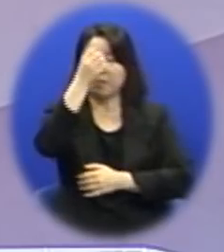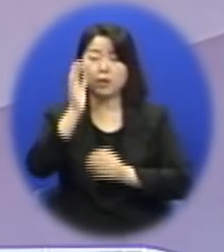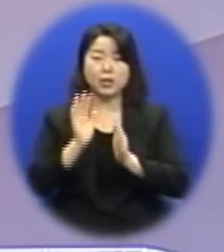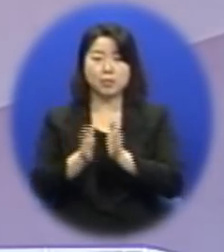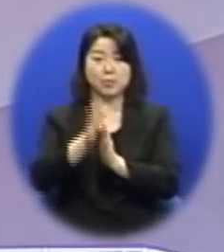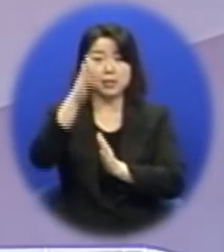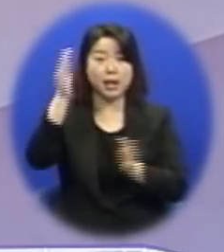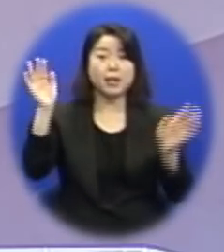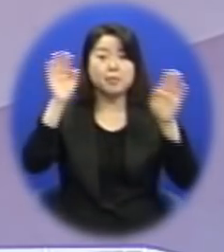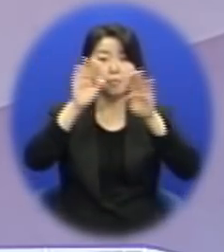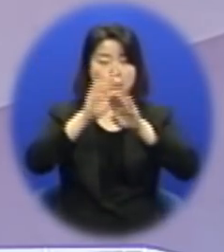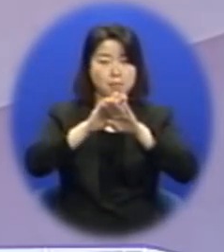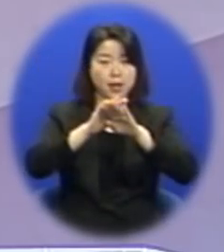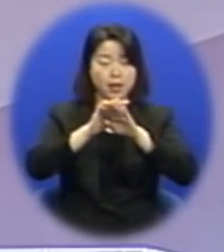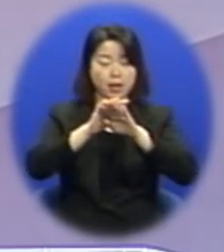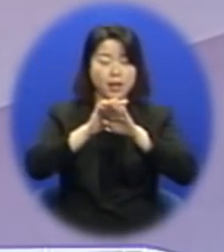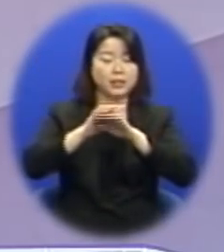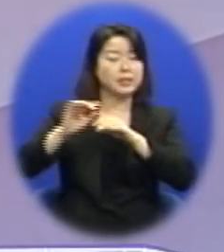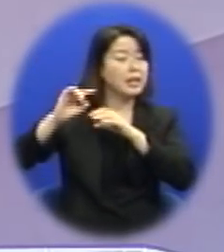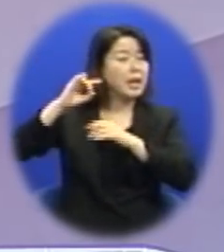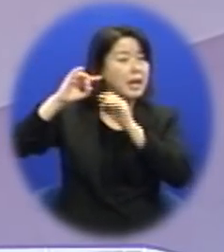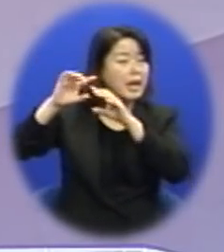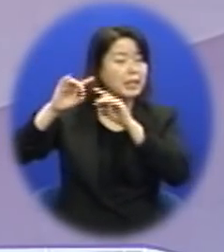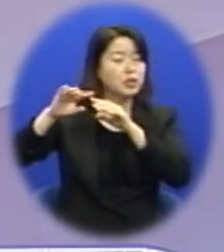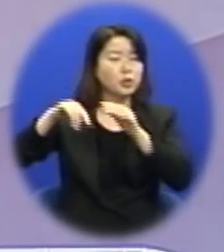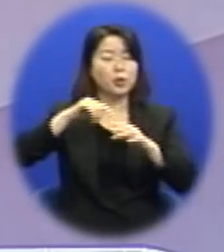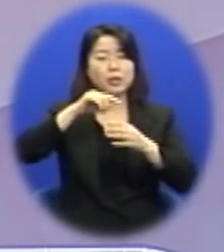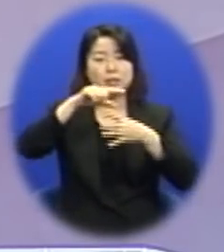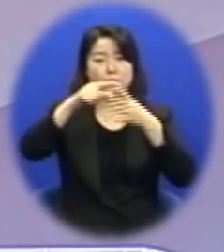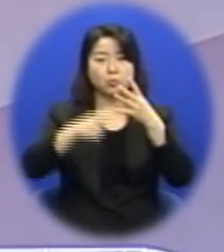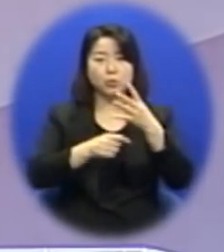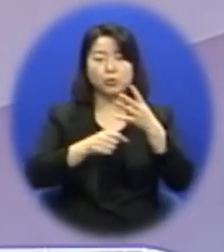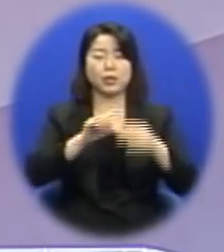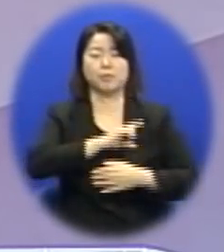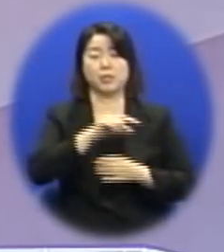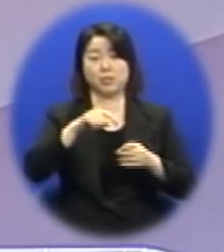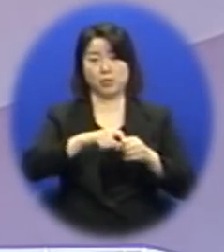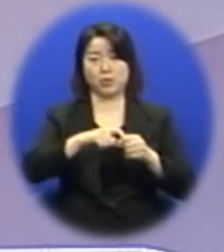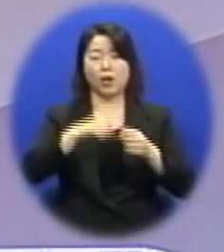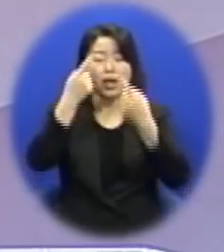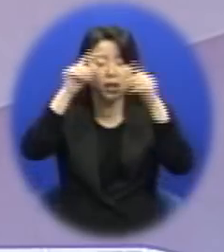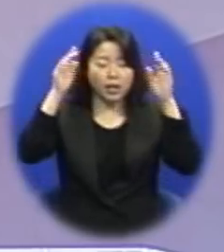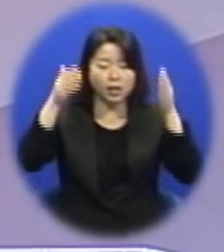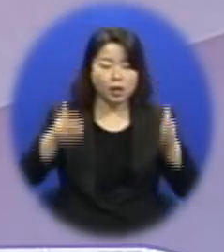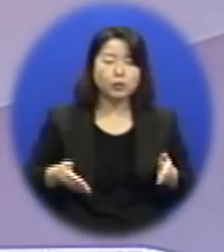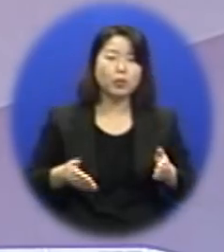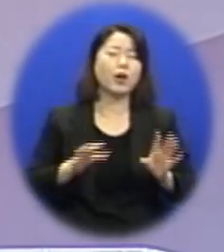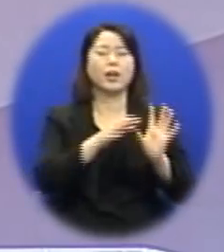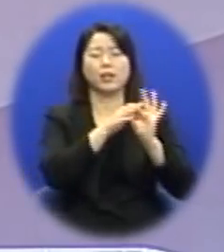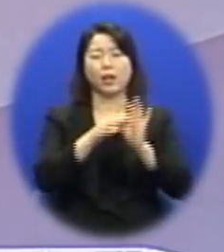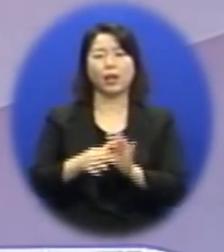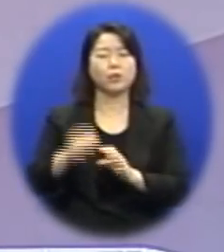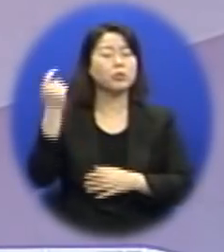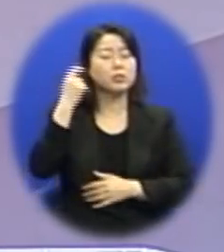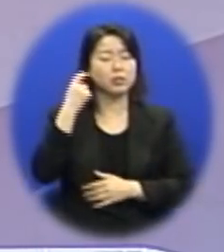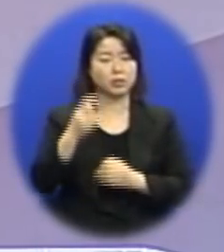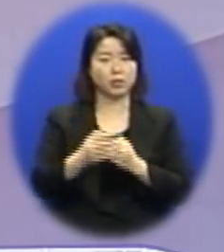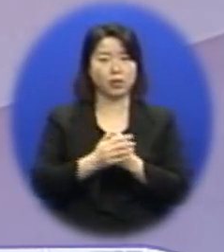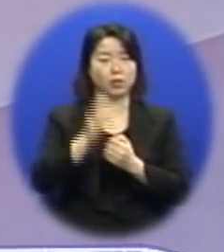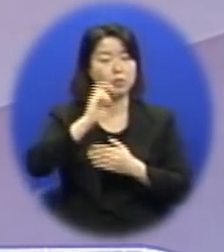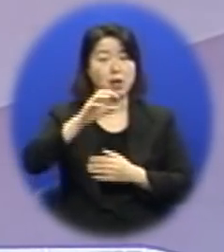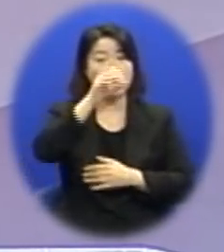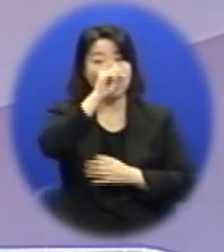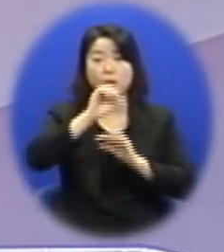시미야 음악 프로그램 있었어요 1년 동안 매일 들었어요 음악을 좋아해서 그런게 아닙니다